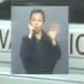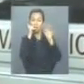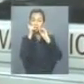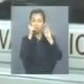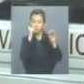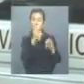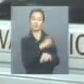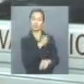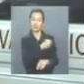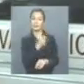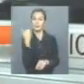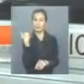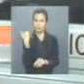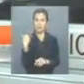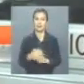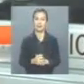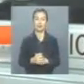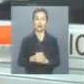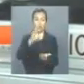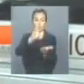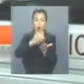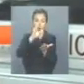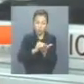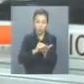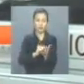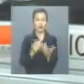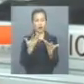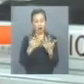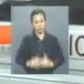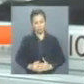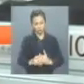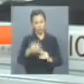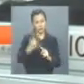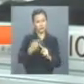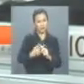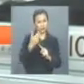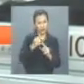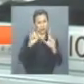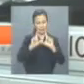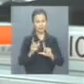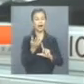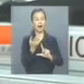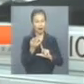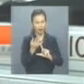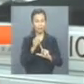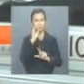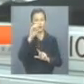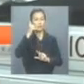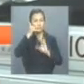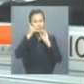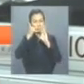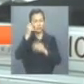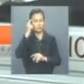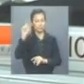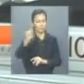วครับทางเราก็จะต้องขอข้อมูลอย่างเช่นแบบอายุครรภ์หรือว่าลักษณะการปวดท้องเป็นยังไงแล้วเราก็ค่อยๆวินิจฉัยว่